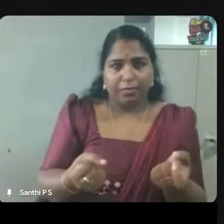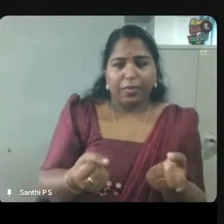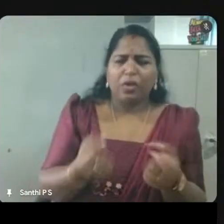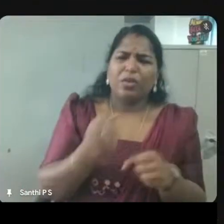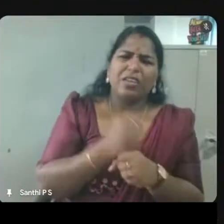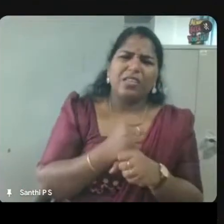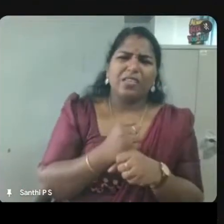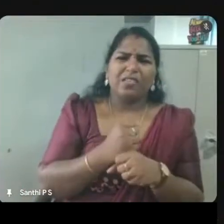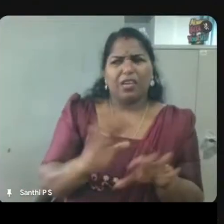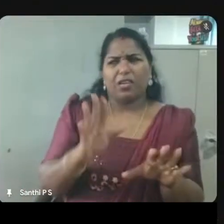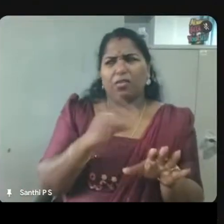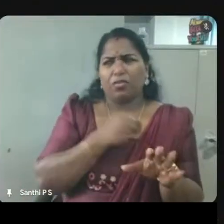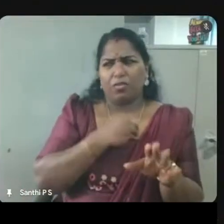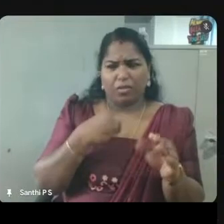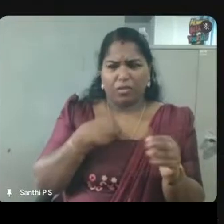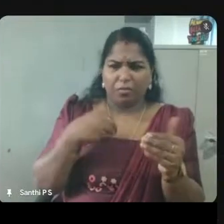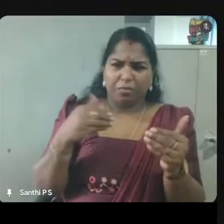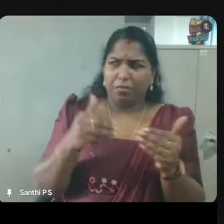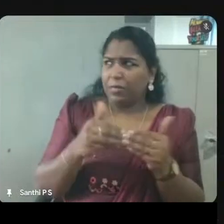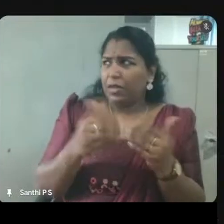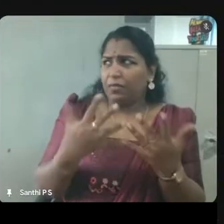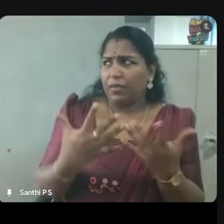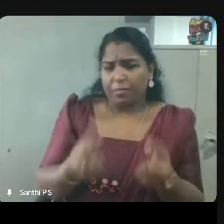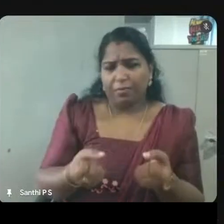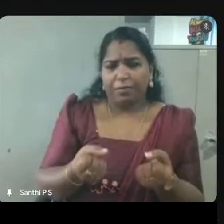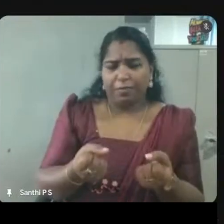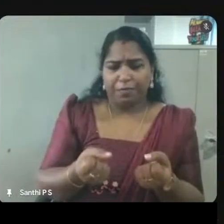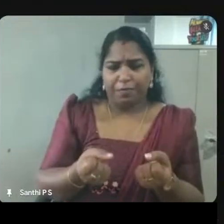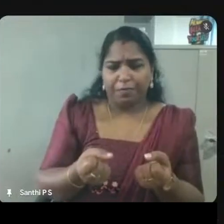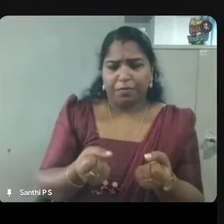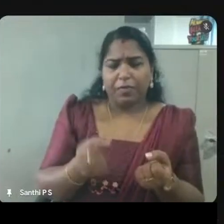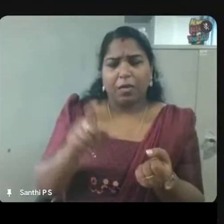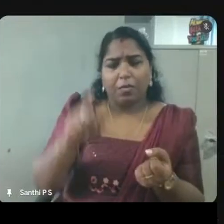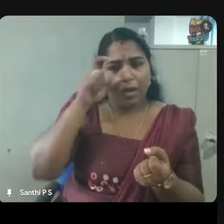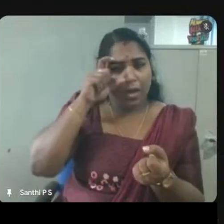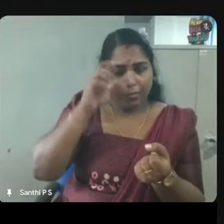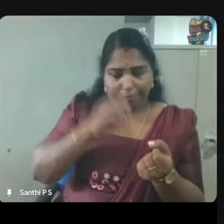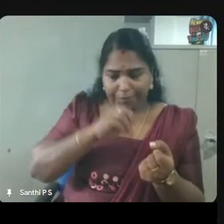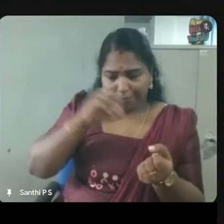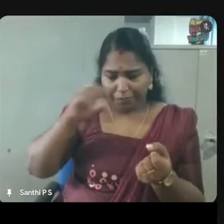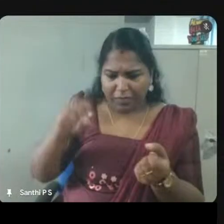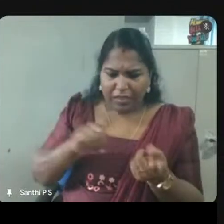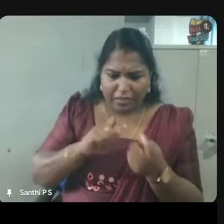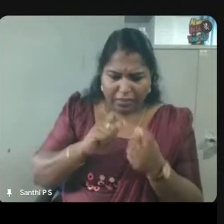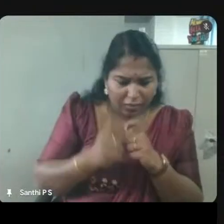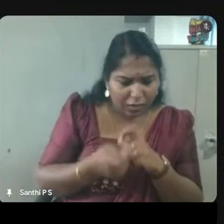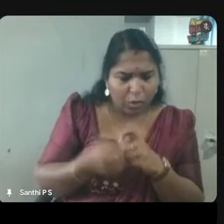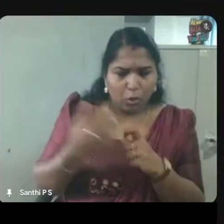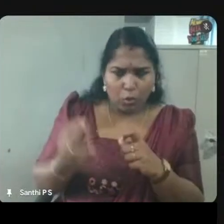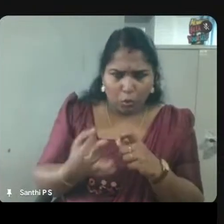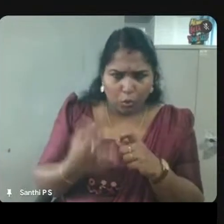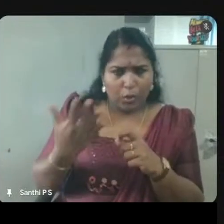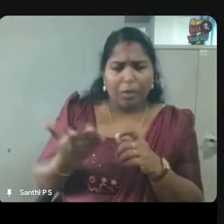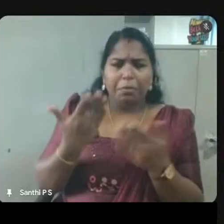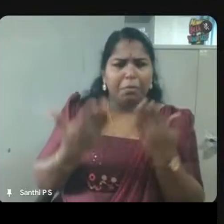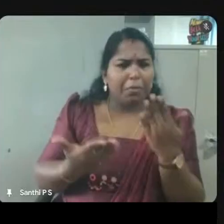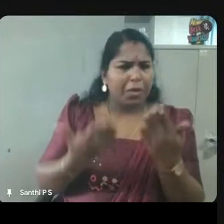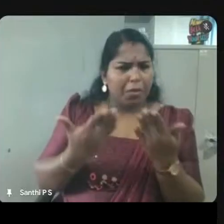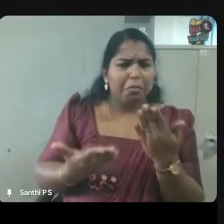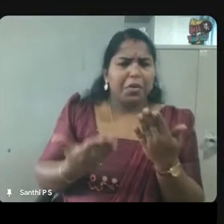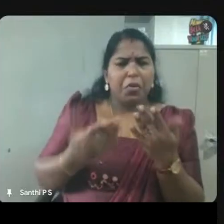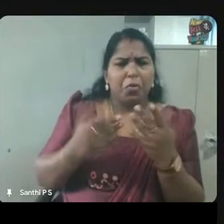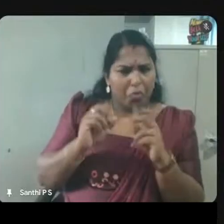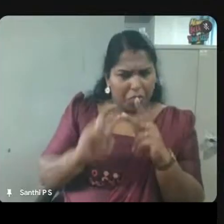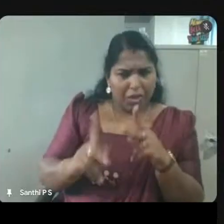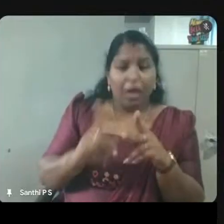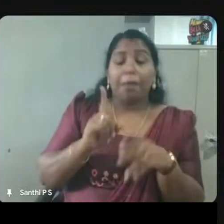നമുക്ക് കണ്ണാടി മാറ്റിയാൽ മാഡത്തിന് തെളിച്ചം വരുന്നുണ്ടോ, പക്ഷെ അങ്ങനെ പോകുന്ന ദിവസം ഷുഗർ നോർമൽ ആണെന്ന് ഉറപ്പ് വരുത്തിയിട്ട് പോവുക, എങ്കിൽ